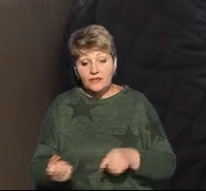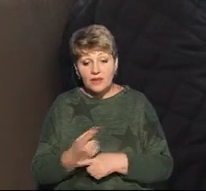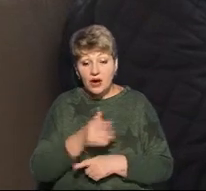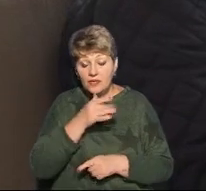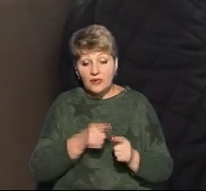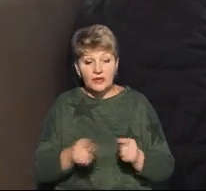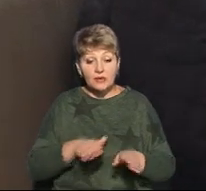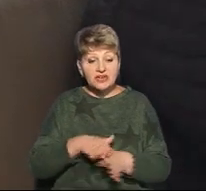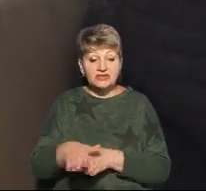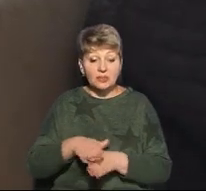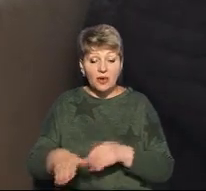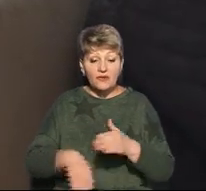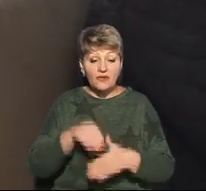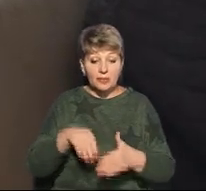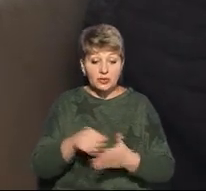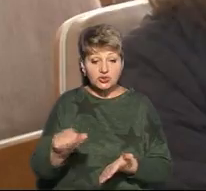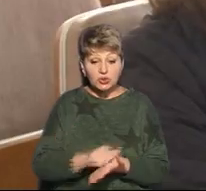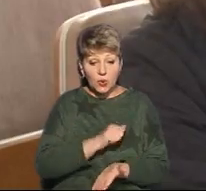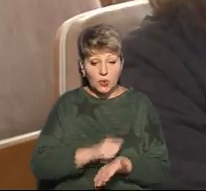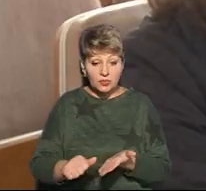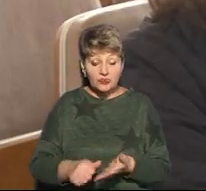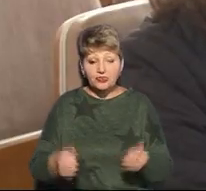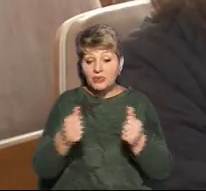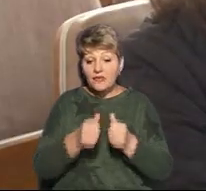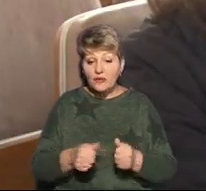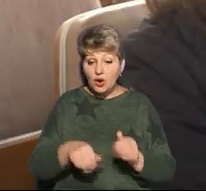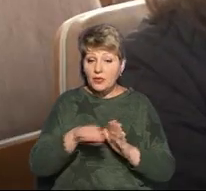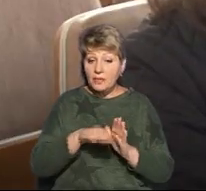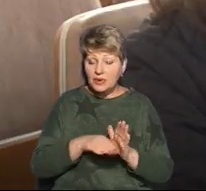час заповнення виборчої документації.